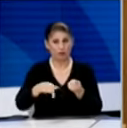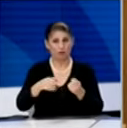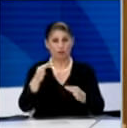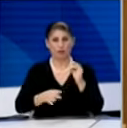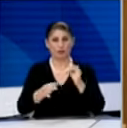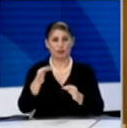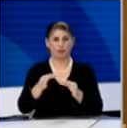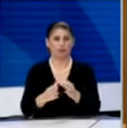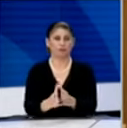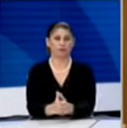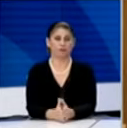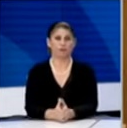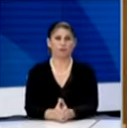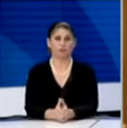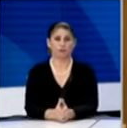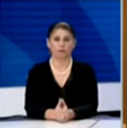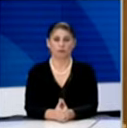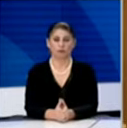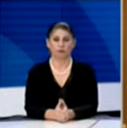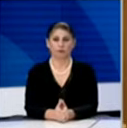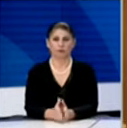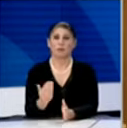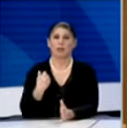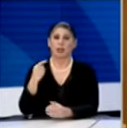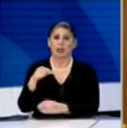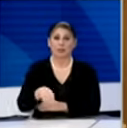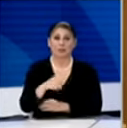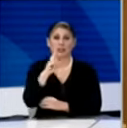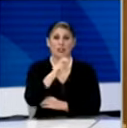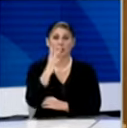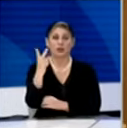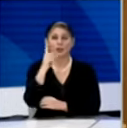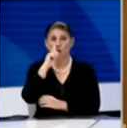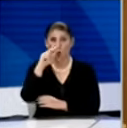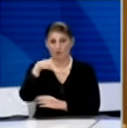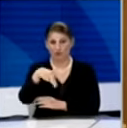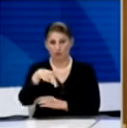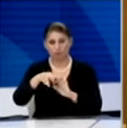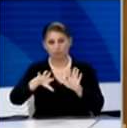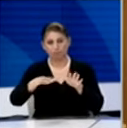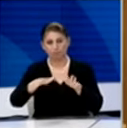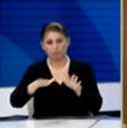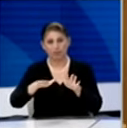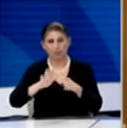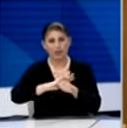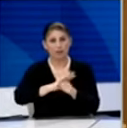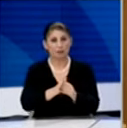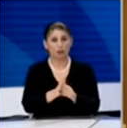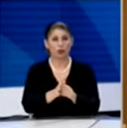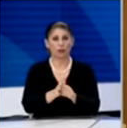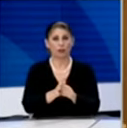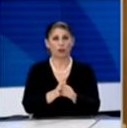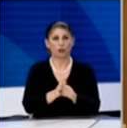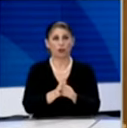η συζήτηση. Είμαστε πια 22 Νοεμβρίου, κοντεύουν να